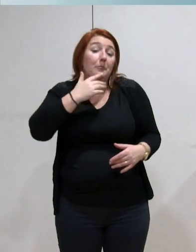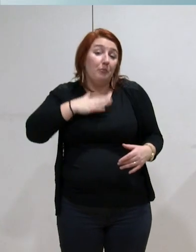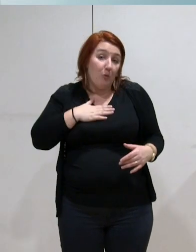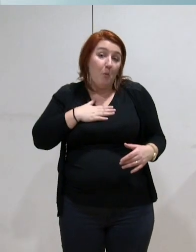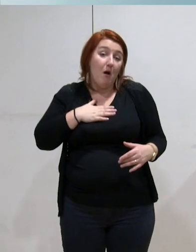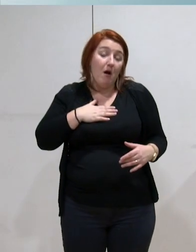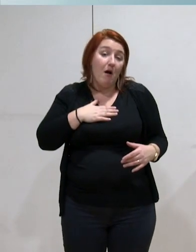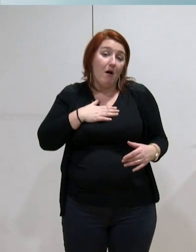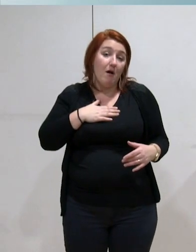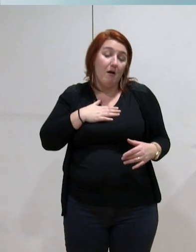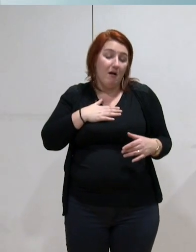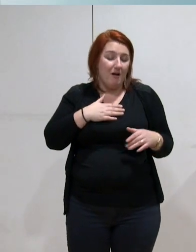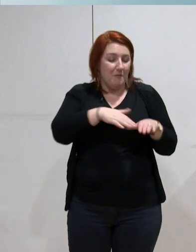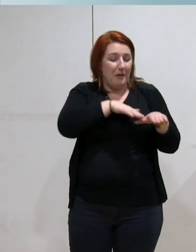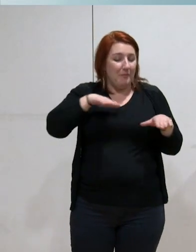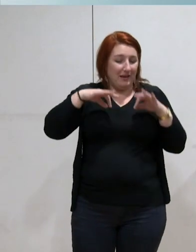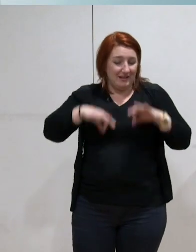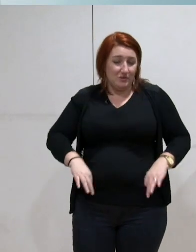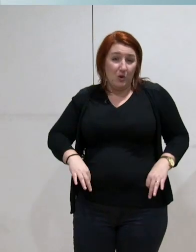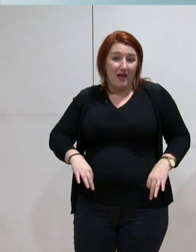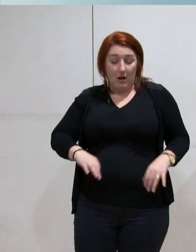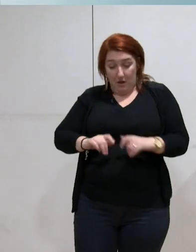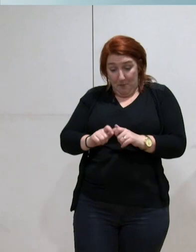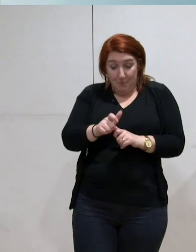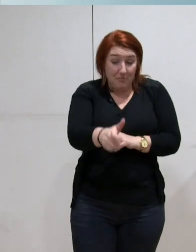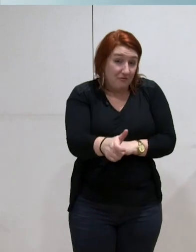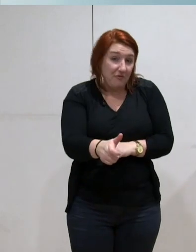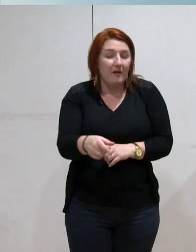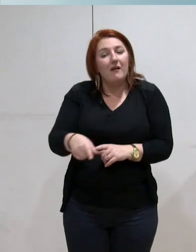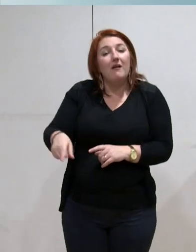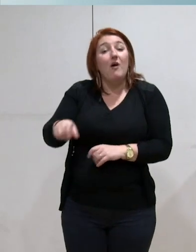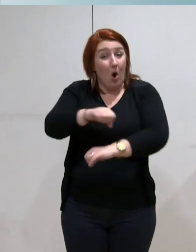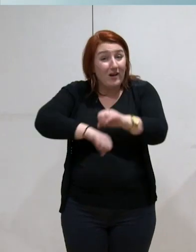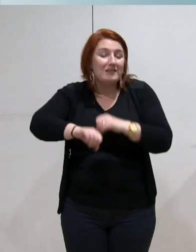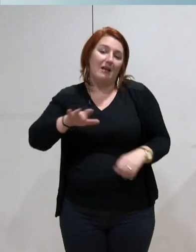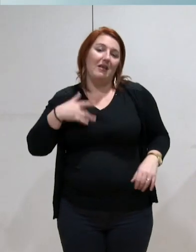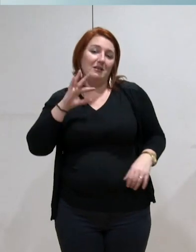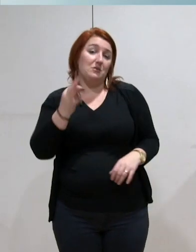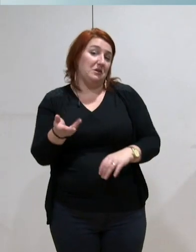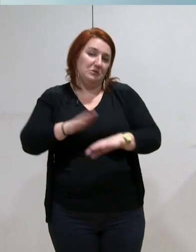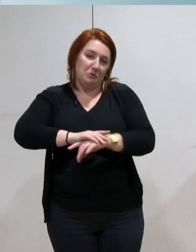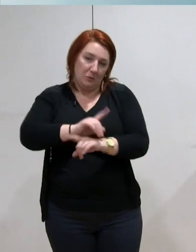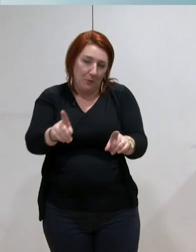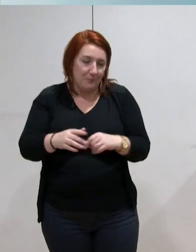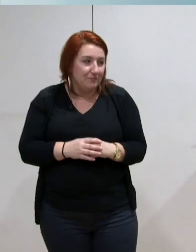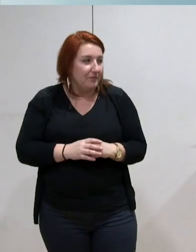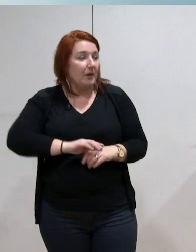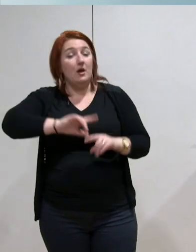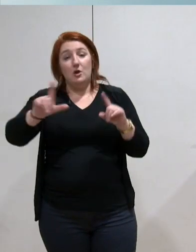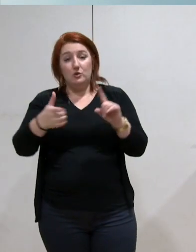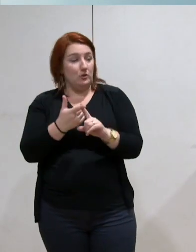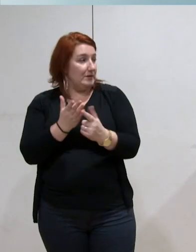orbite du périscolaire mais c'est pas le cas alors le deuxème axe important c'est la